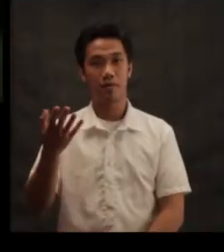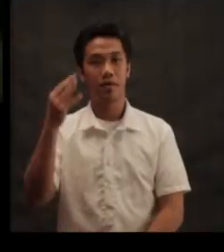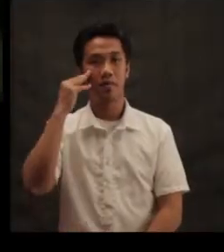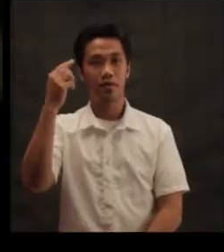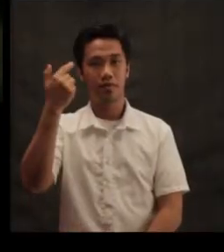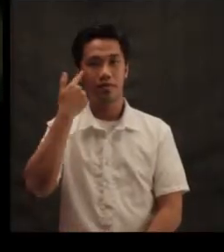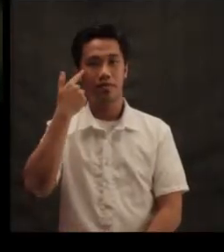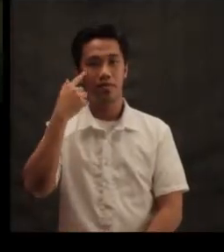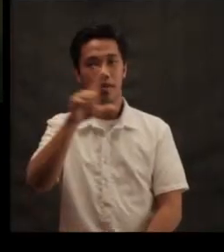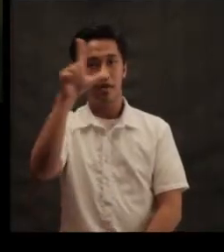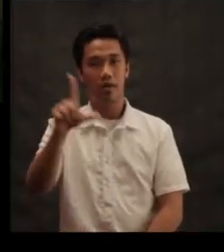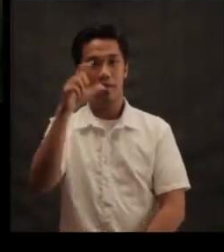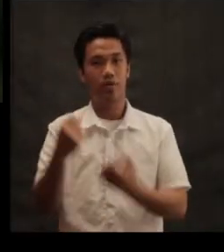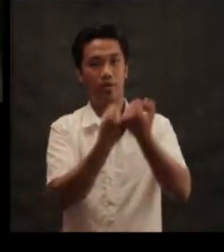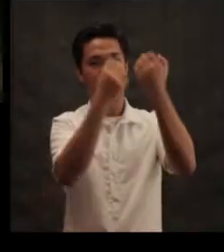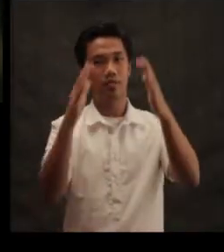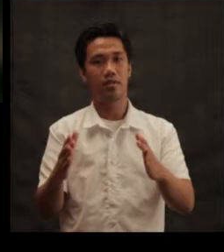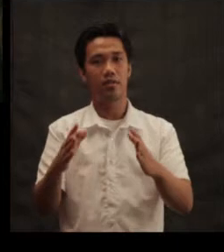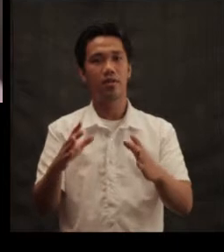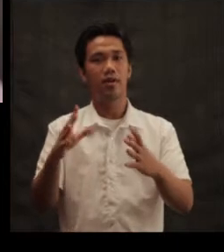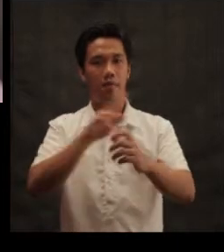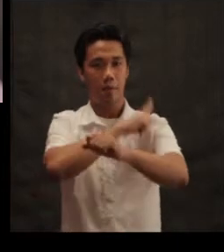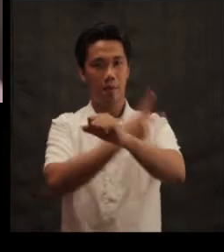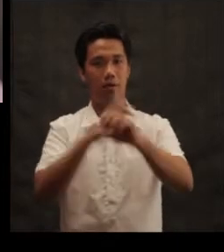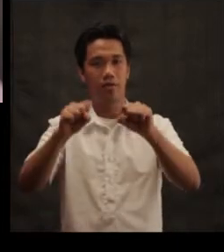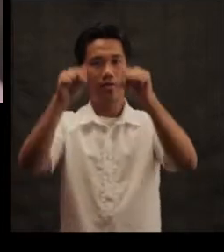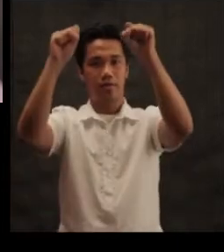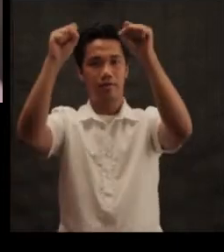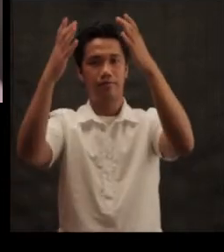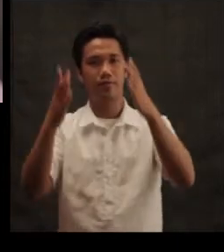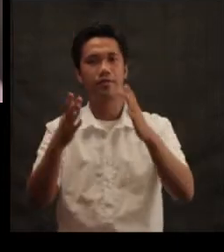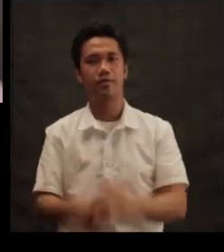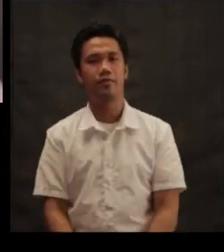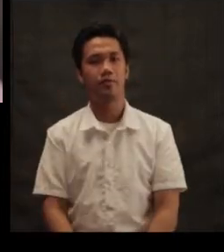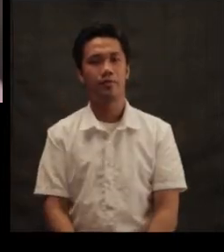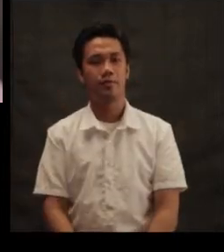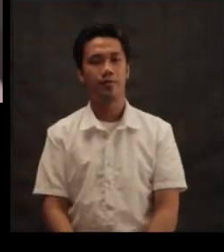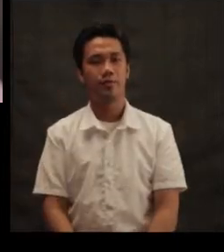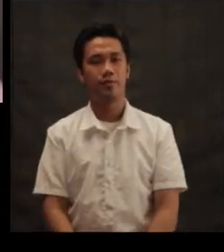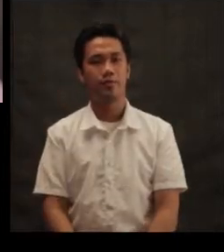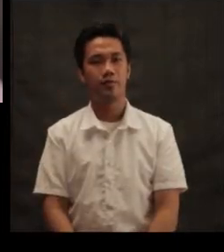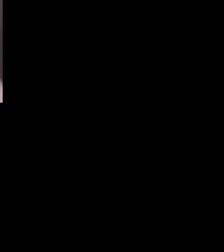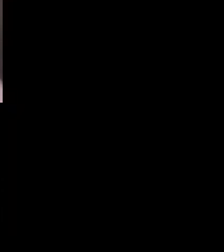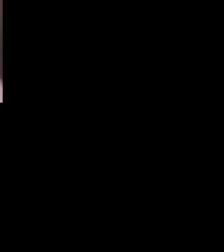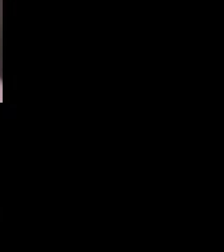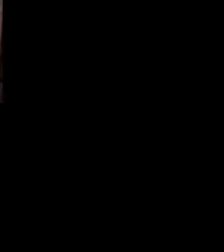Ito naman si Magiting Gonzales, isang library assistant at isa ring powerlifter na nakapanalo na ng maraming